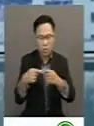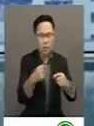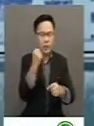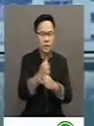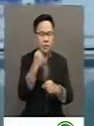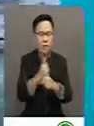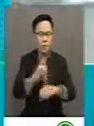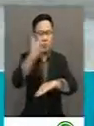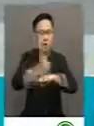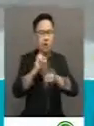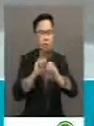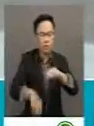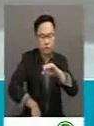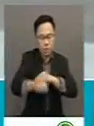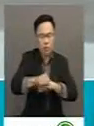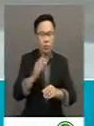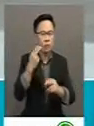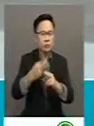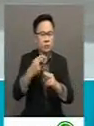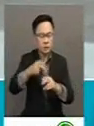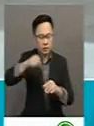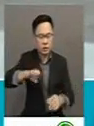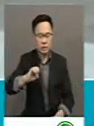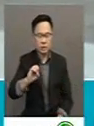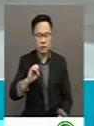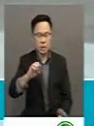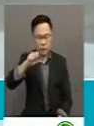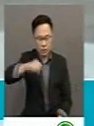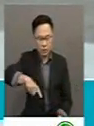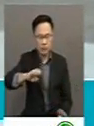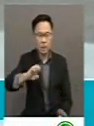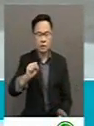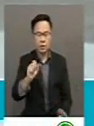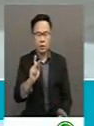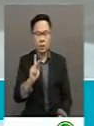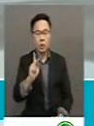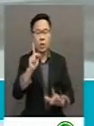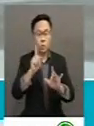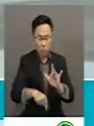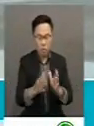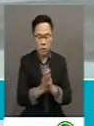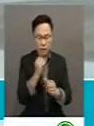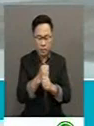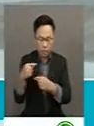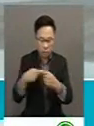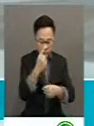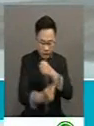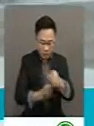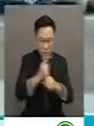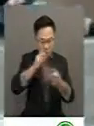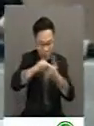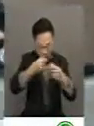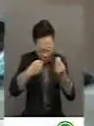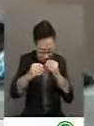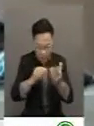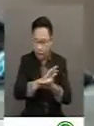บับใหม่ของซิโก้เกียรติศักดิ์เสนาเมืองเรียบร้อยแล้วนะคะต่อสัญญาจากนี้ไปอีก1ปีระบุชัดเลยค่ะว่าเคลียร์ทุกปมปัญหา